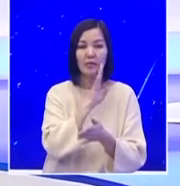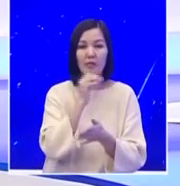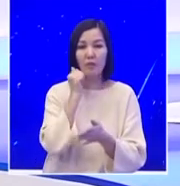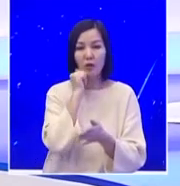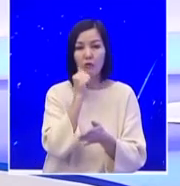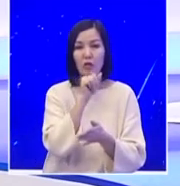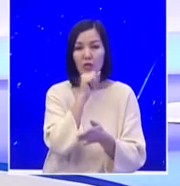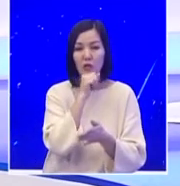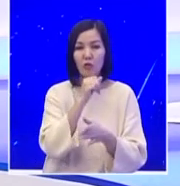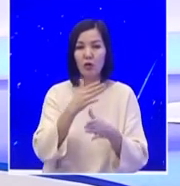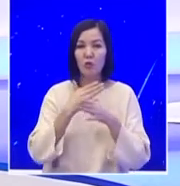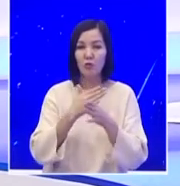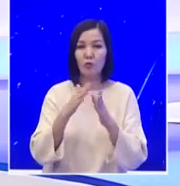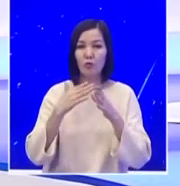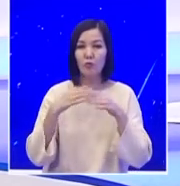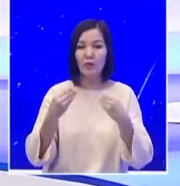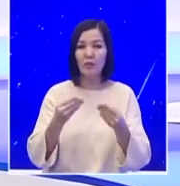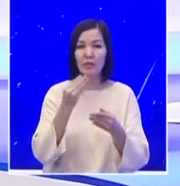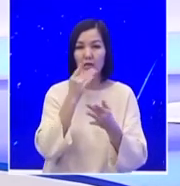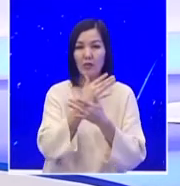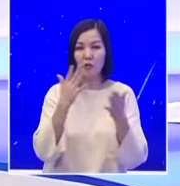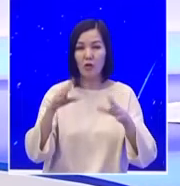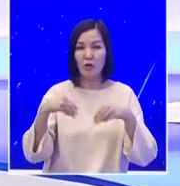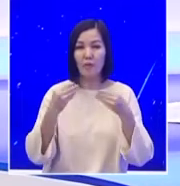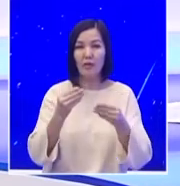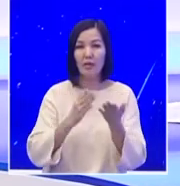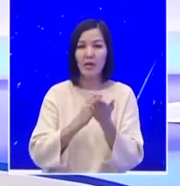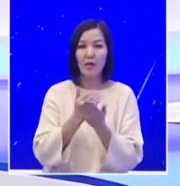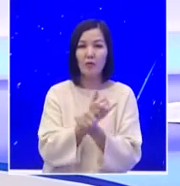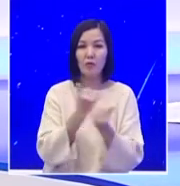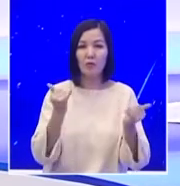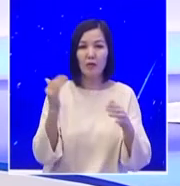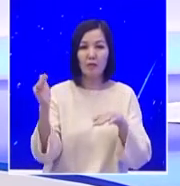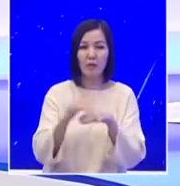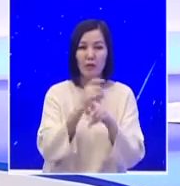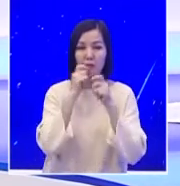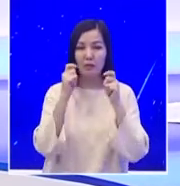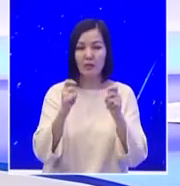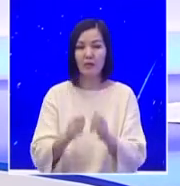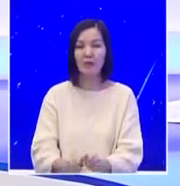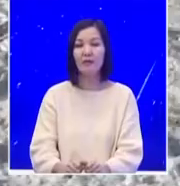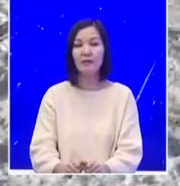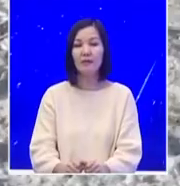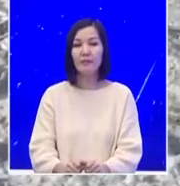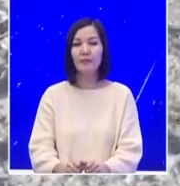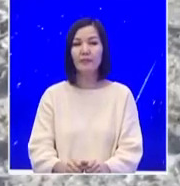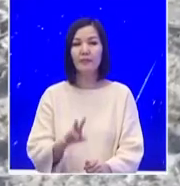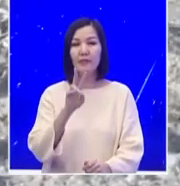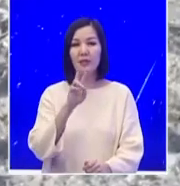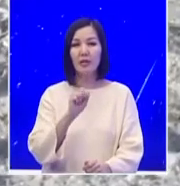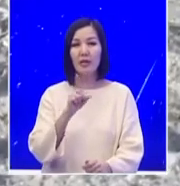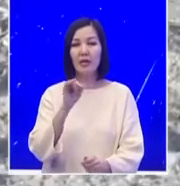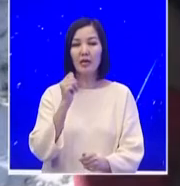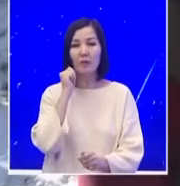Үй шаруасына көмектесіп, азық-түлік апарды. Осылайша ардагерлеріне құрмет көрсетіп, мейірімге бөледі. Нағия жей үшін